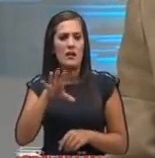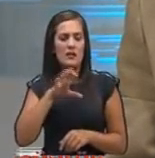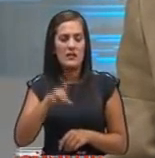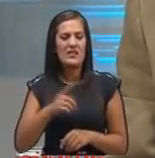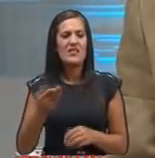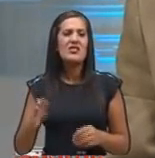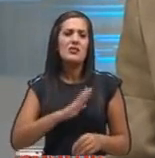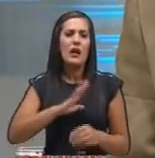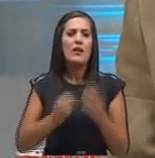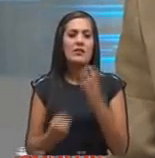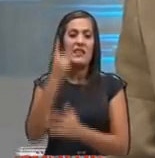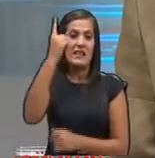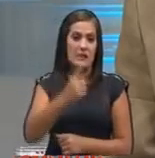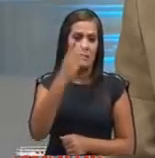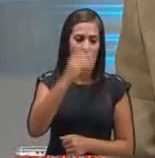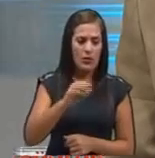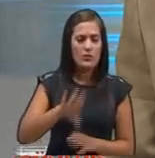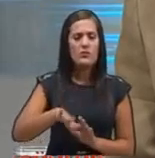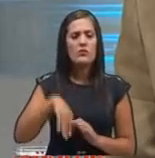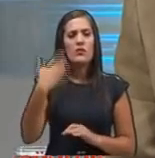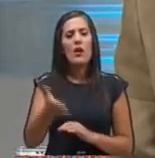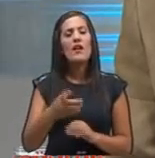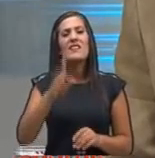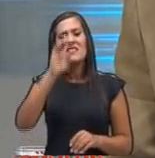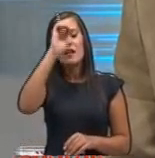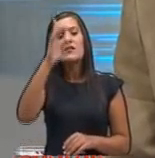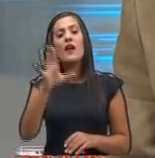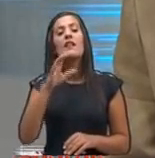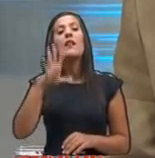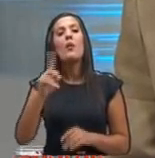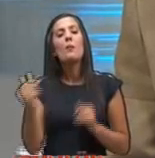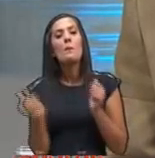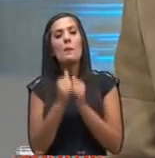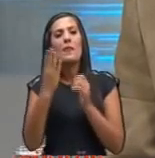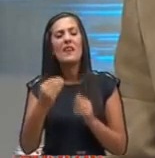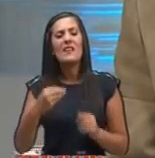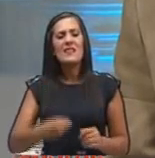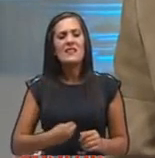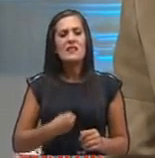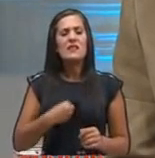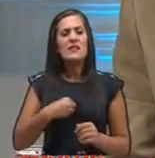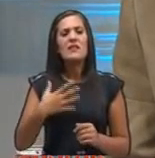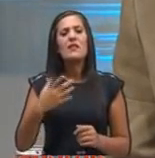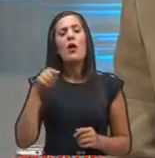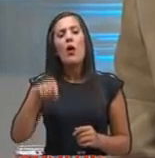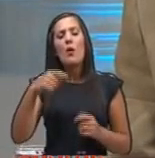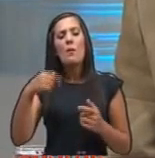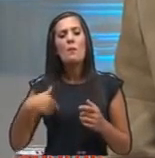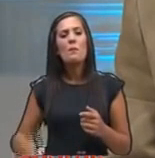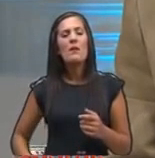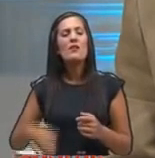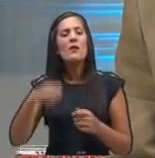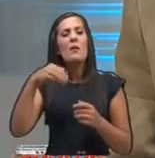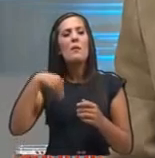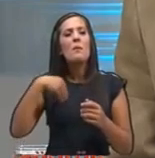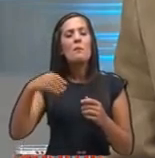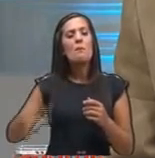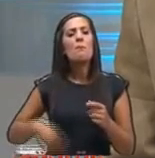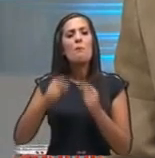ön plandadır. Evet, ancak sadece ağrı değil, buna eşlik eden hissi şikayetler, yani orada ilgili